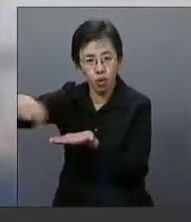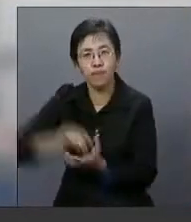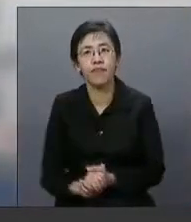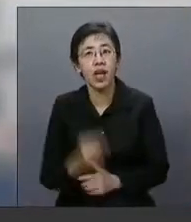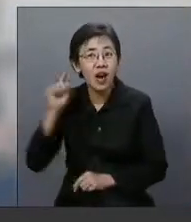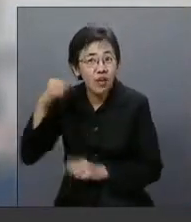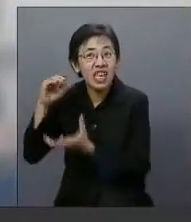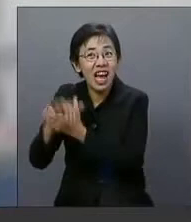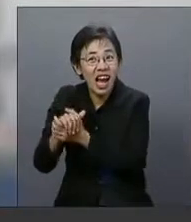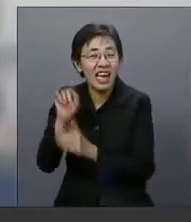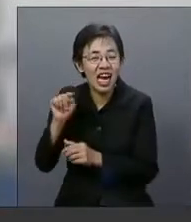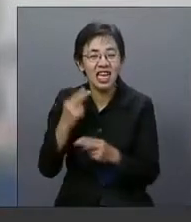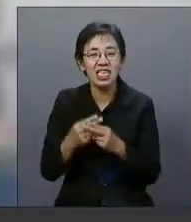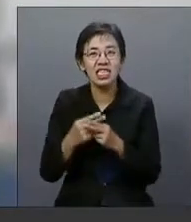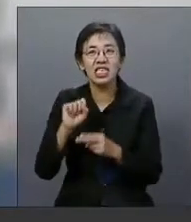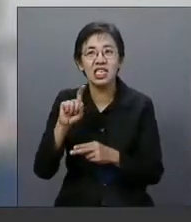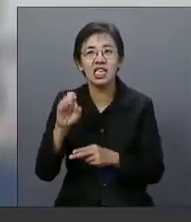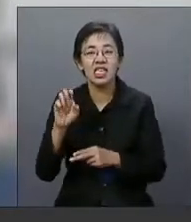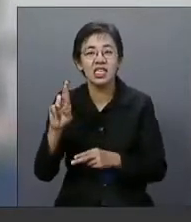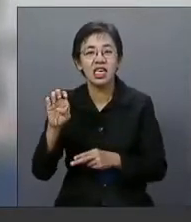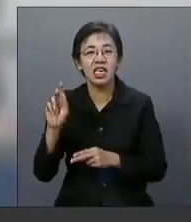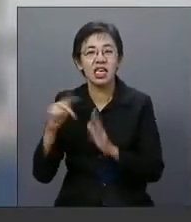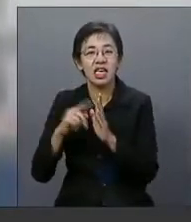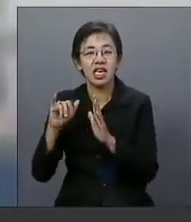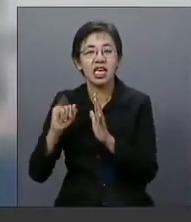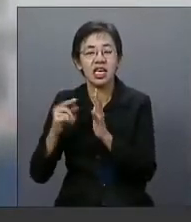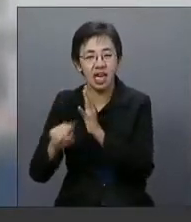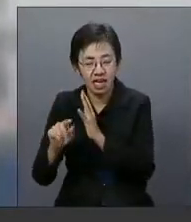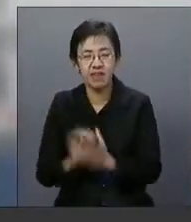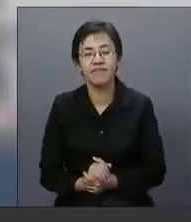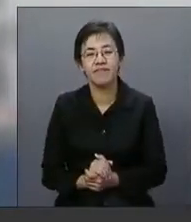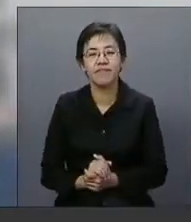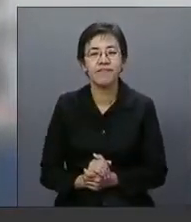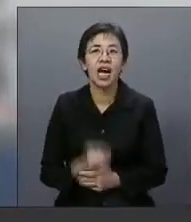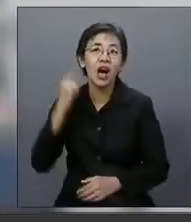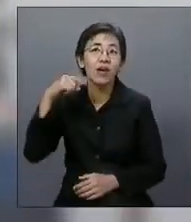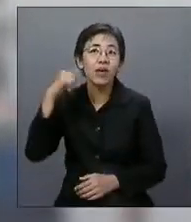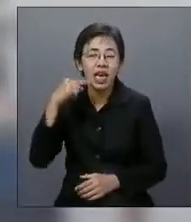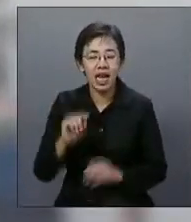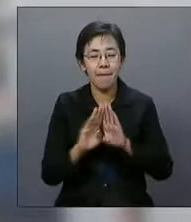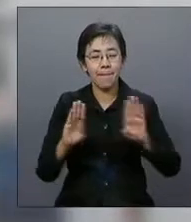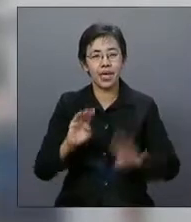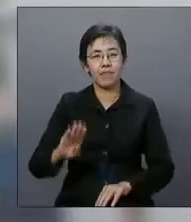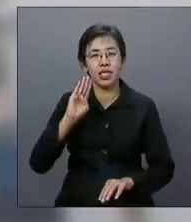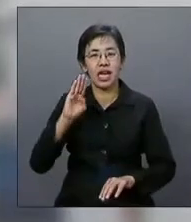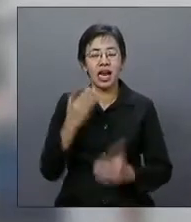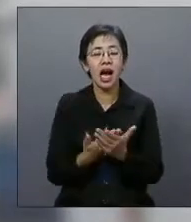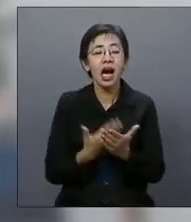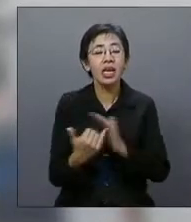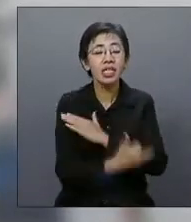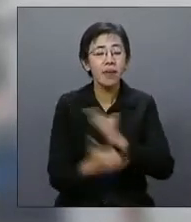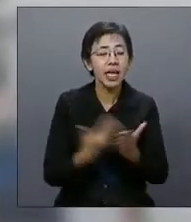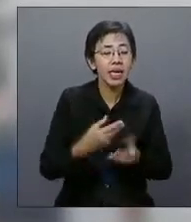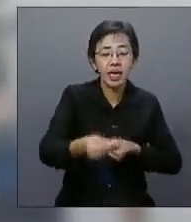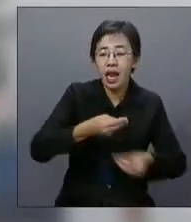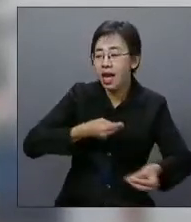าชื่อนางสิริการกุลวัฒน์หรือเจ๊หมิงเปิดบริษัทรับแลกเงินตาอยู่